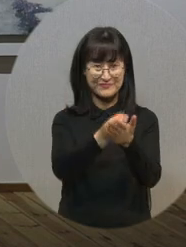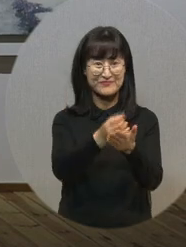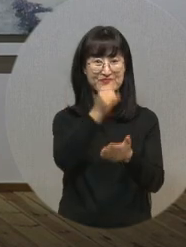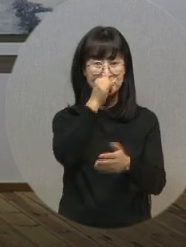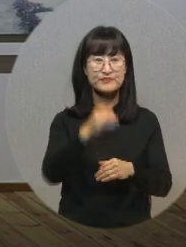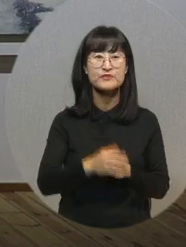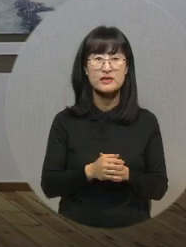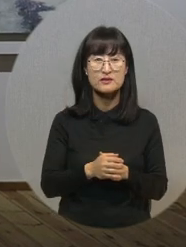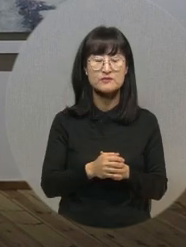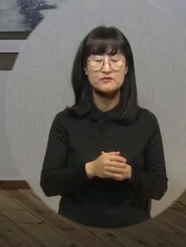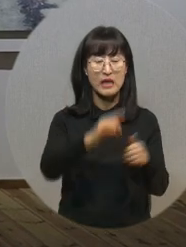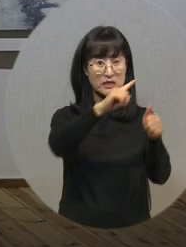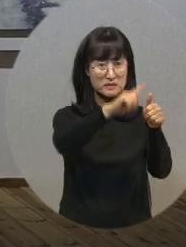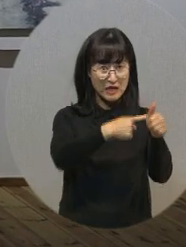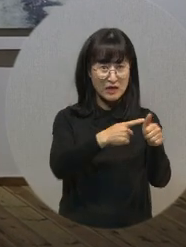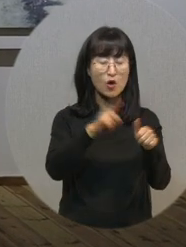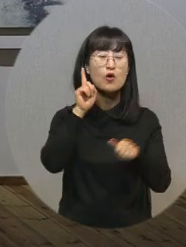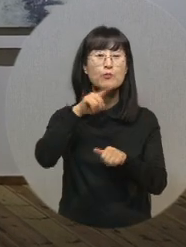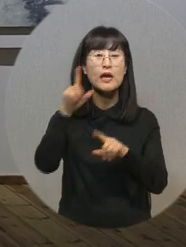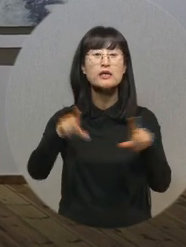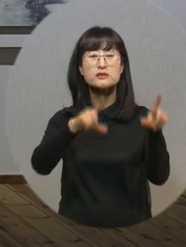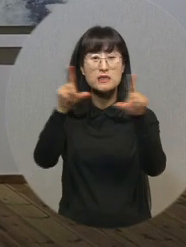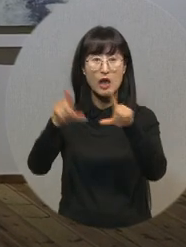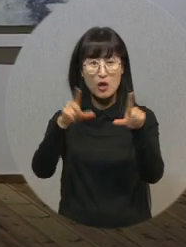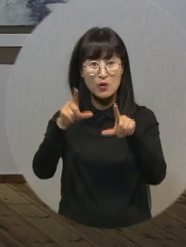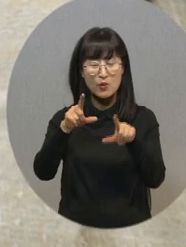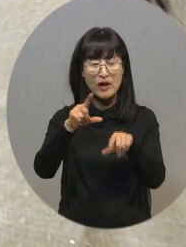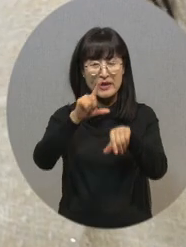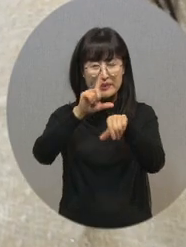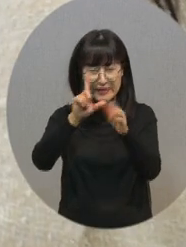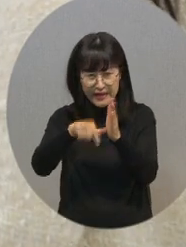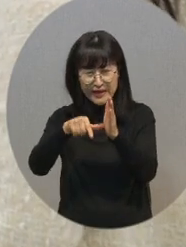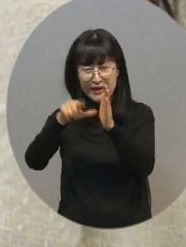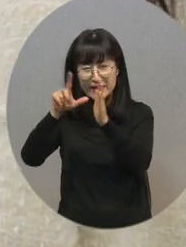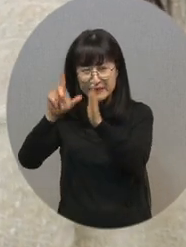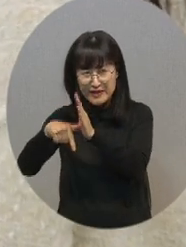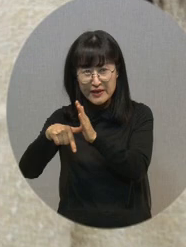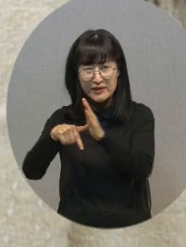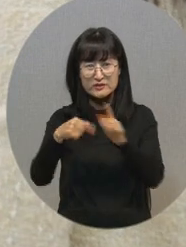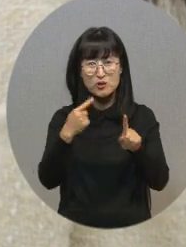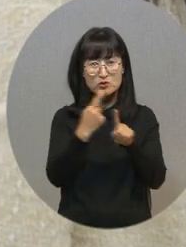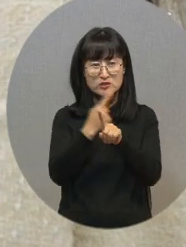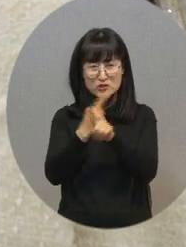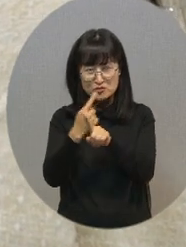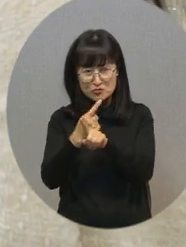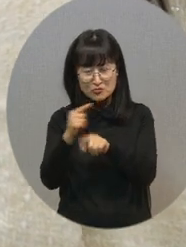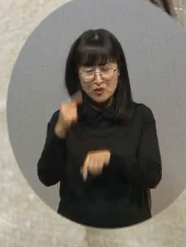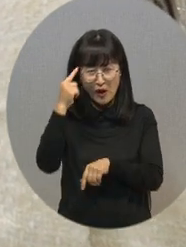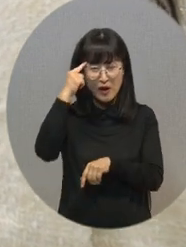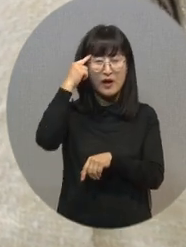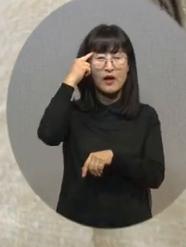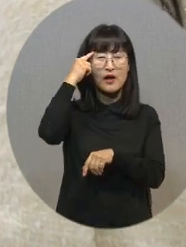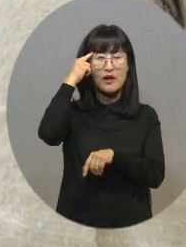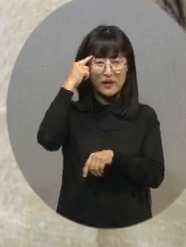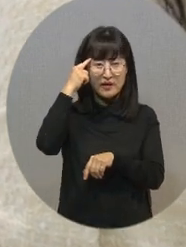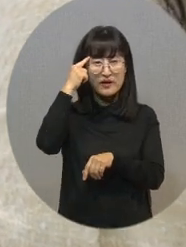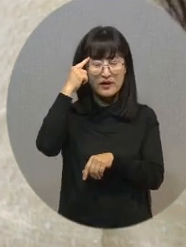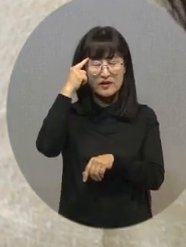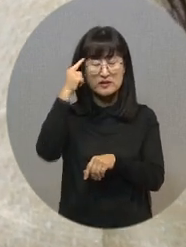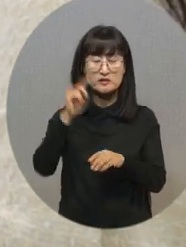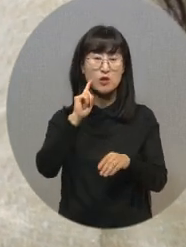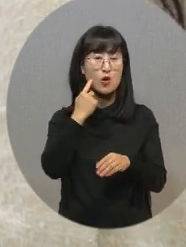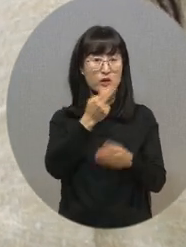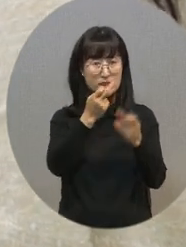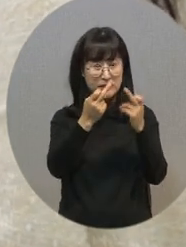작가는 자연과 일상의 미묘한 순간들 속에서 치유의 영감을 받아 이를